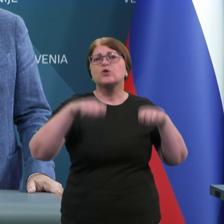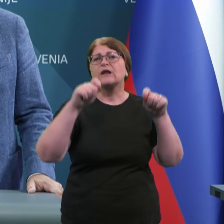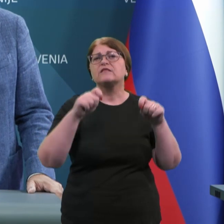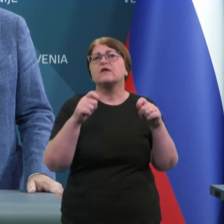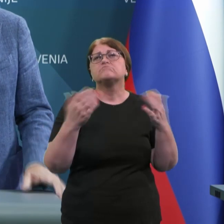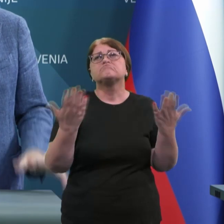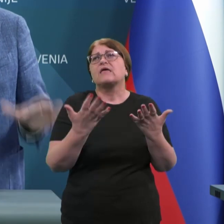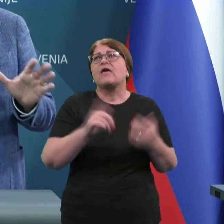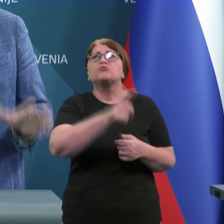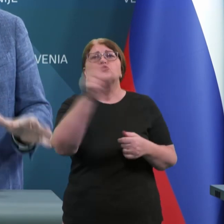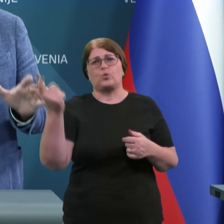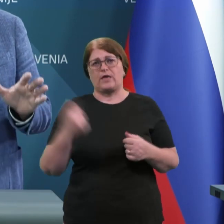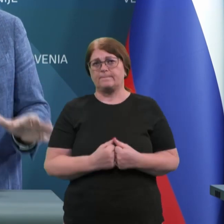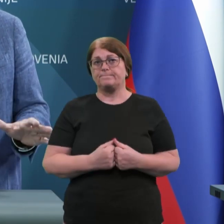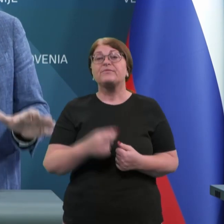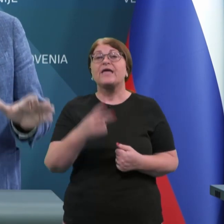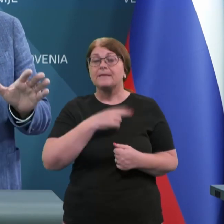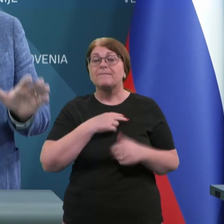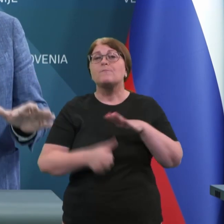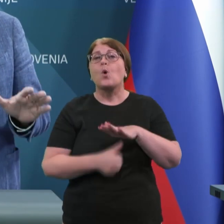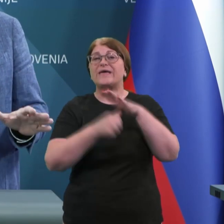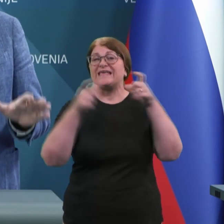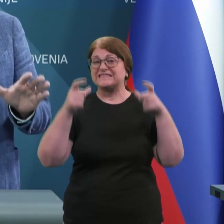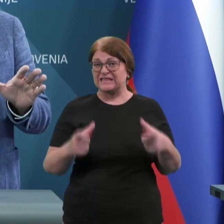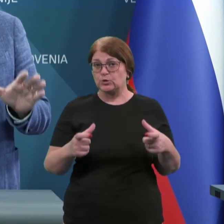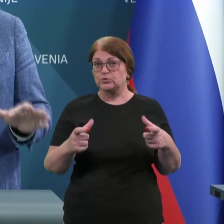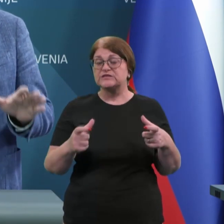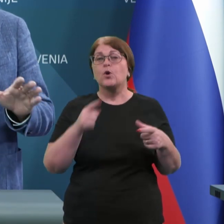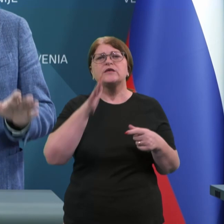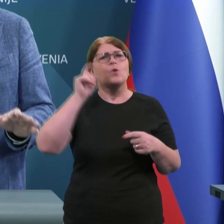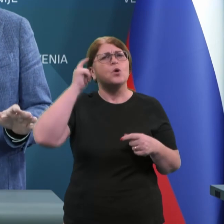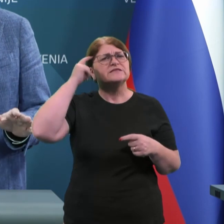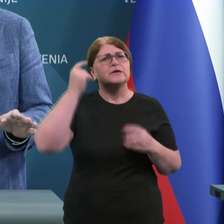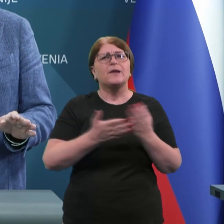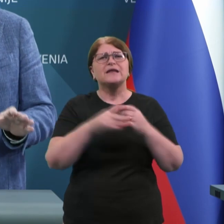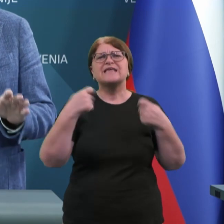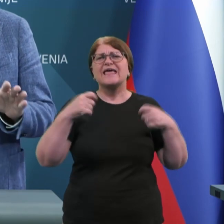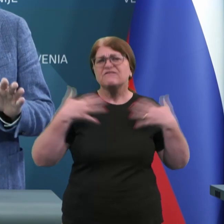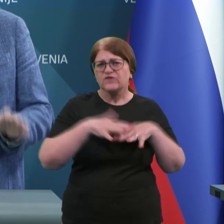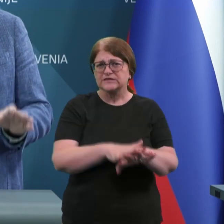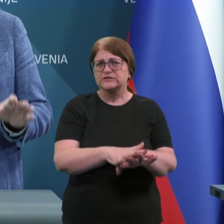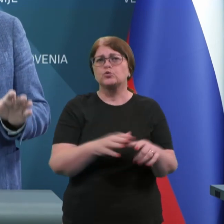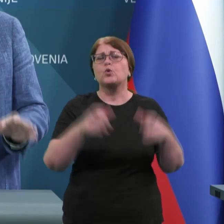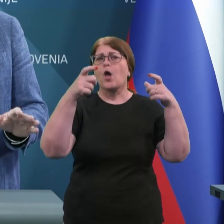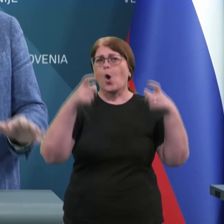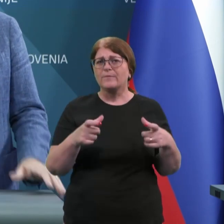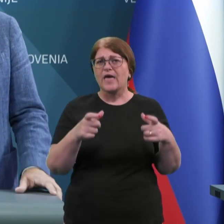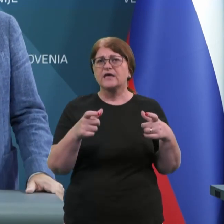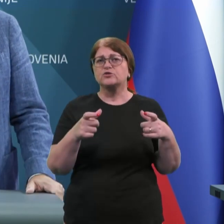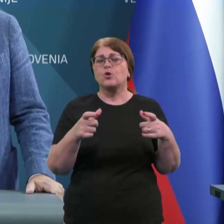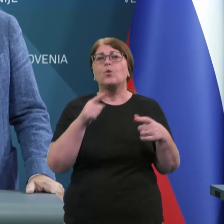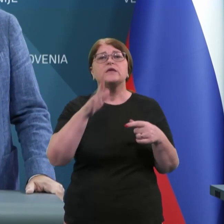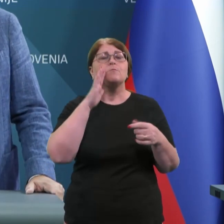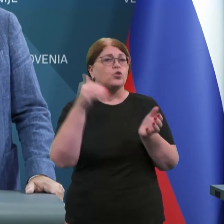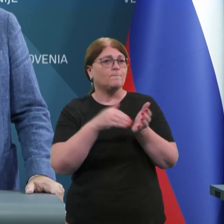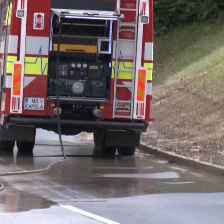drugi lokaciji. Imamo institucijo, ki bo skrbela za infrastrukturo objektov, ki bodo